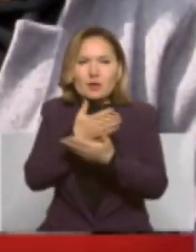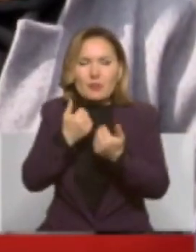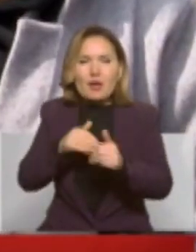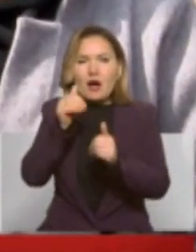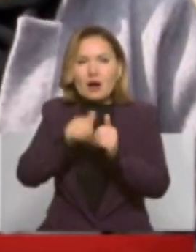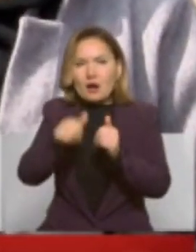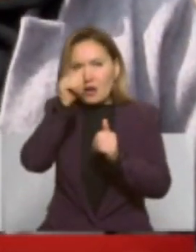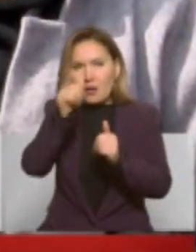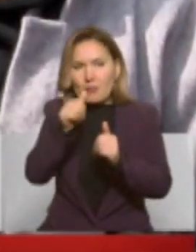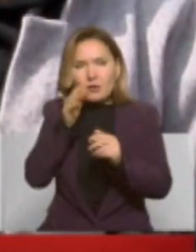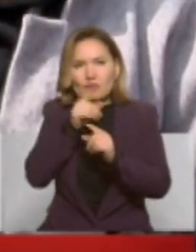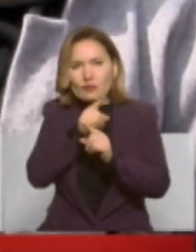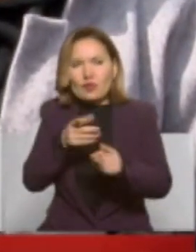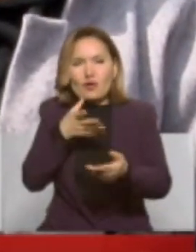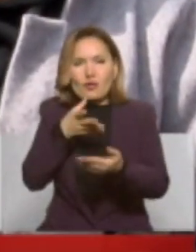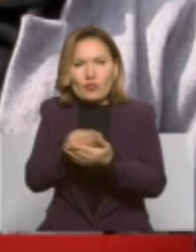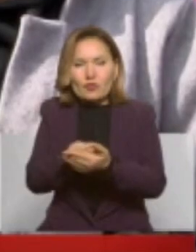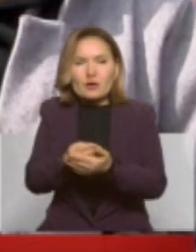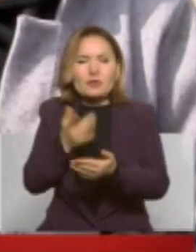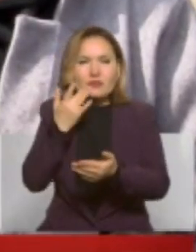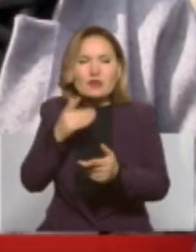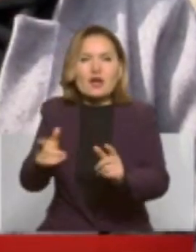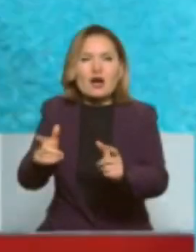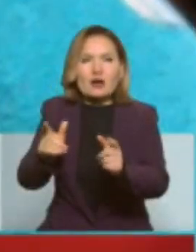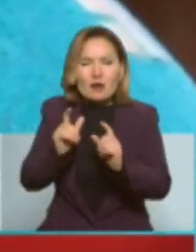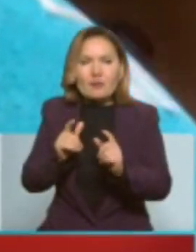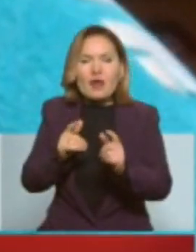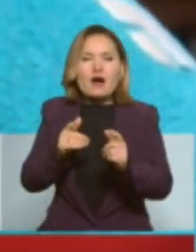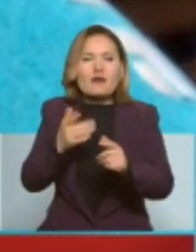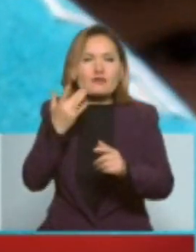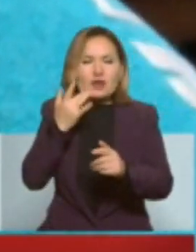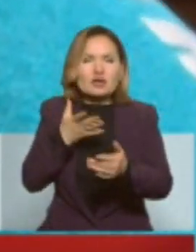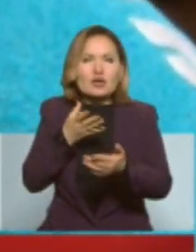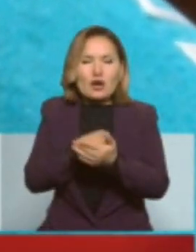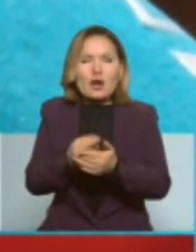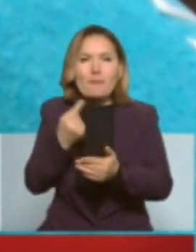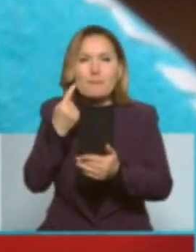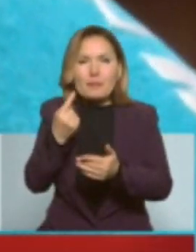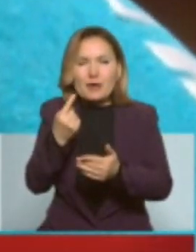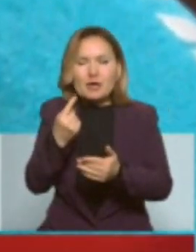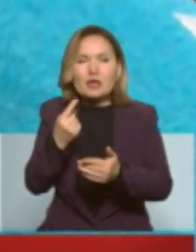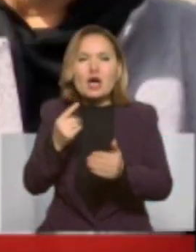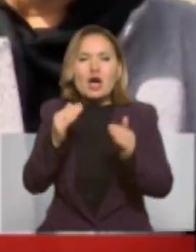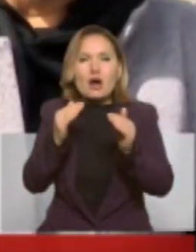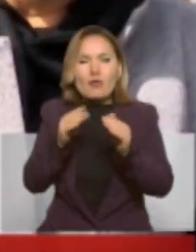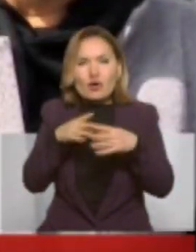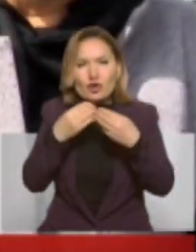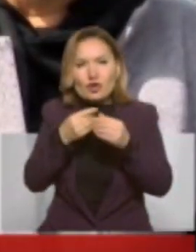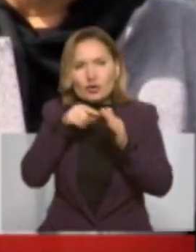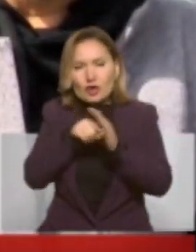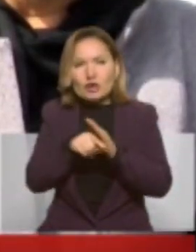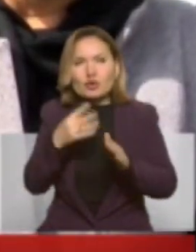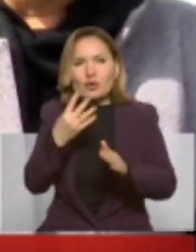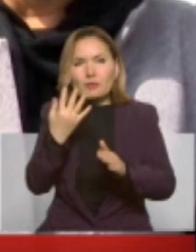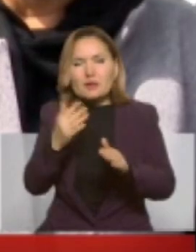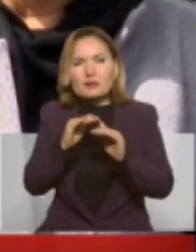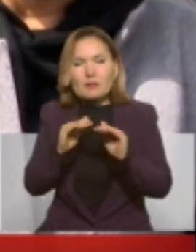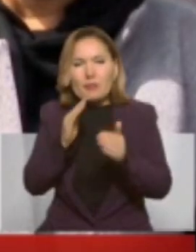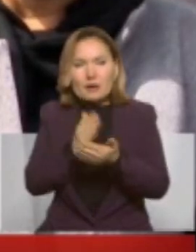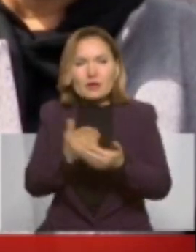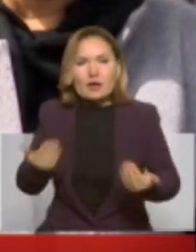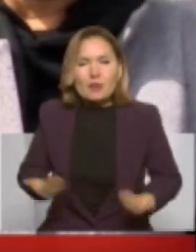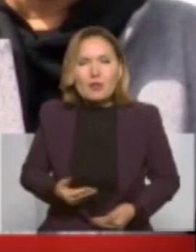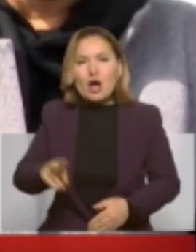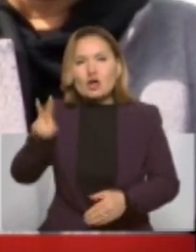ай төліп отырмыз. Китанса келет, автоматически төлейміз. Бір үйде 4-5 баладан. Әжет хананы не істейді? Балалар су